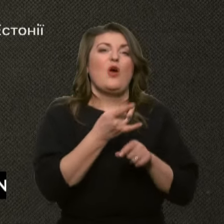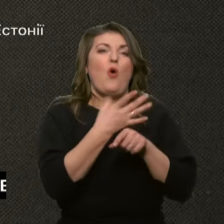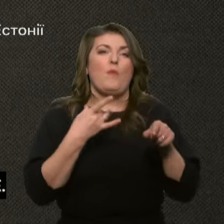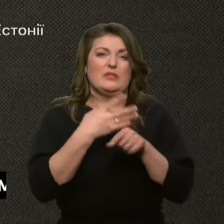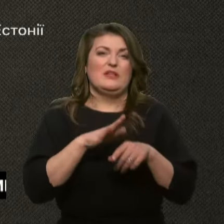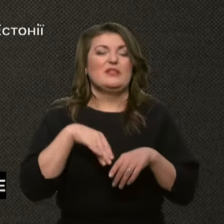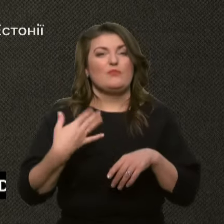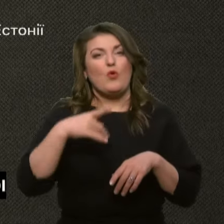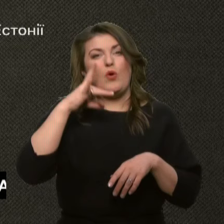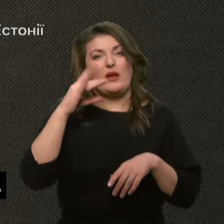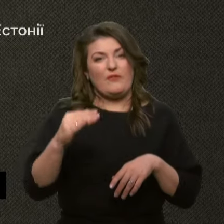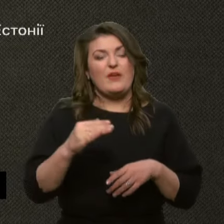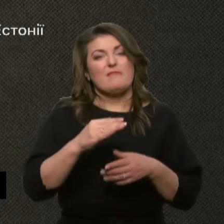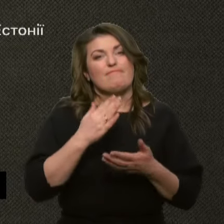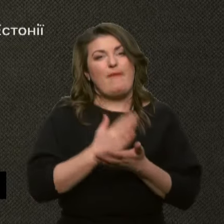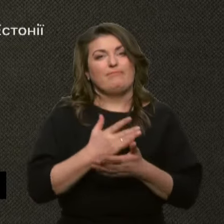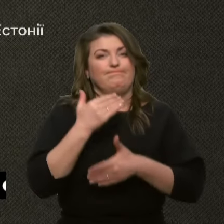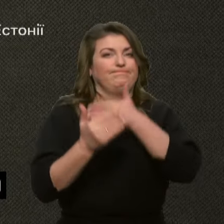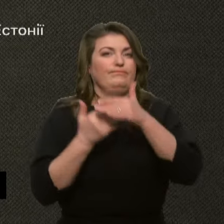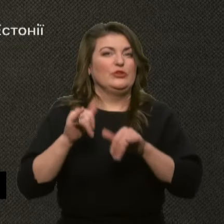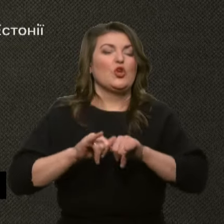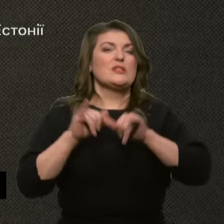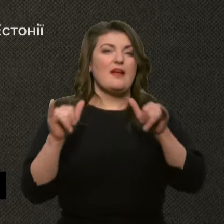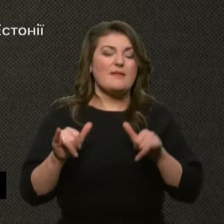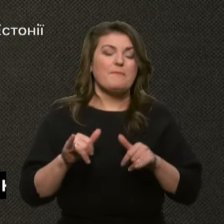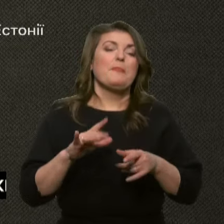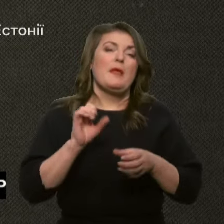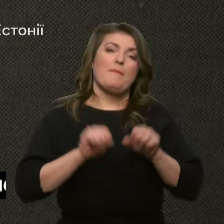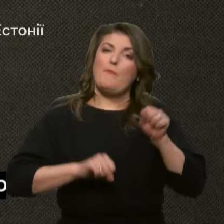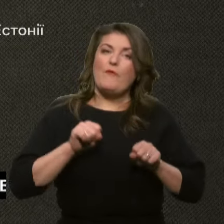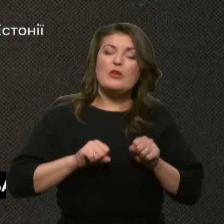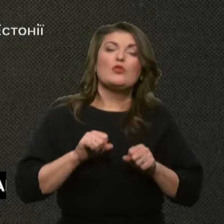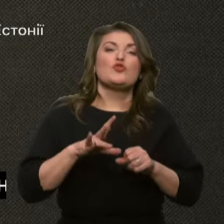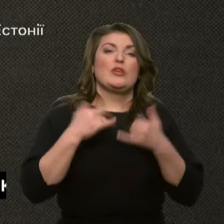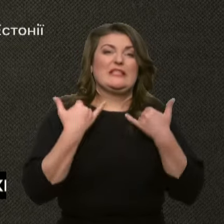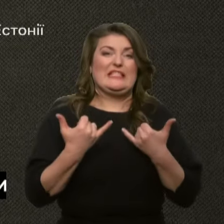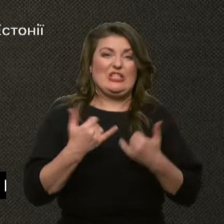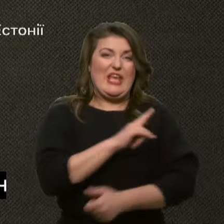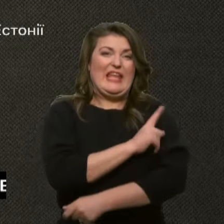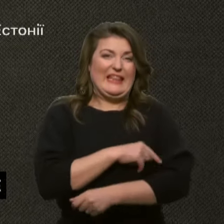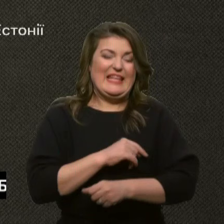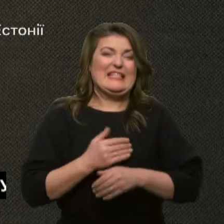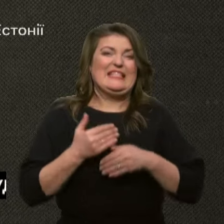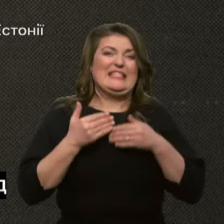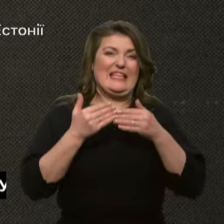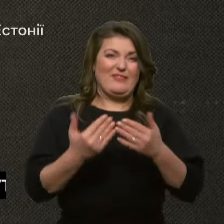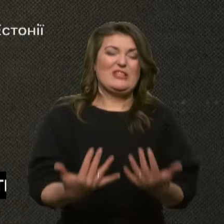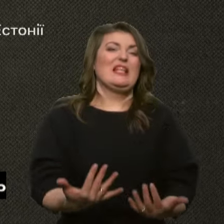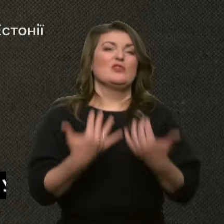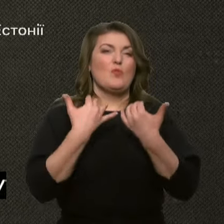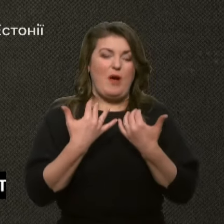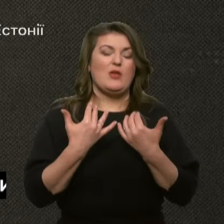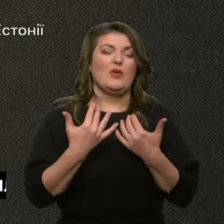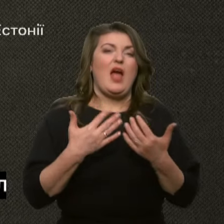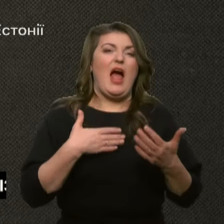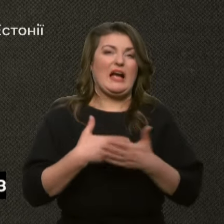боку Російської Федерації має тенденцію до зростання. Цілком ймовірно, що нинішня інтенсивність наступальної активності у напрямку